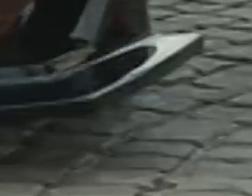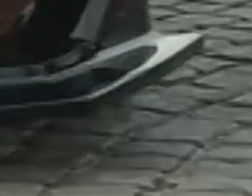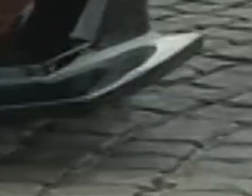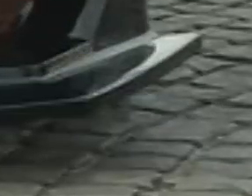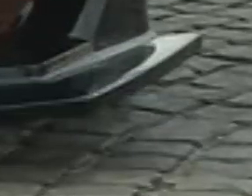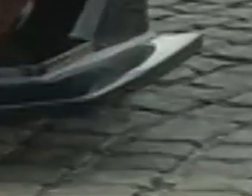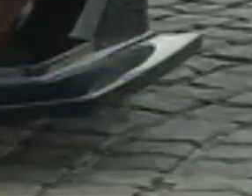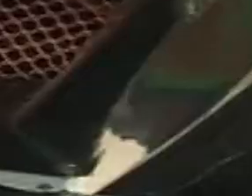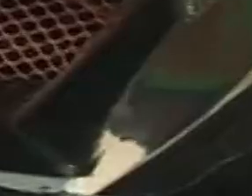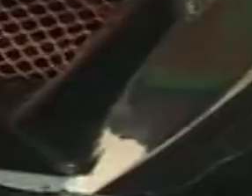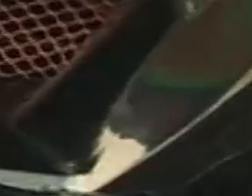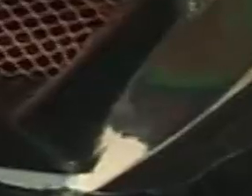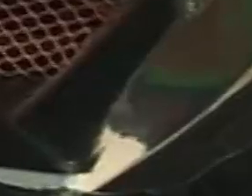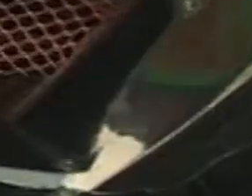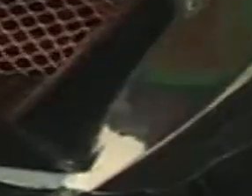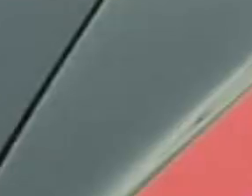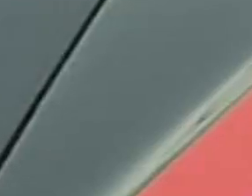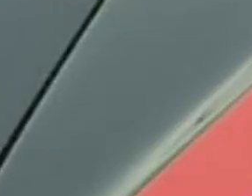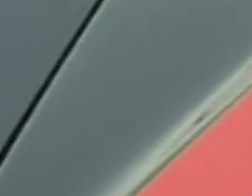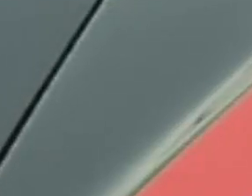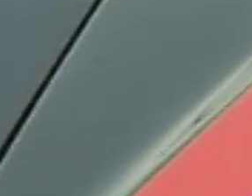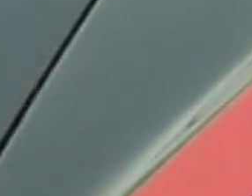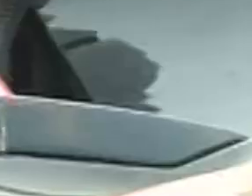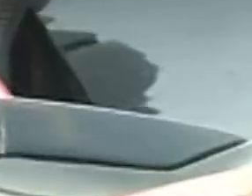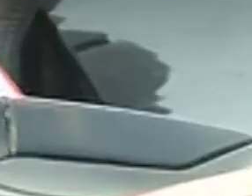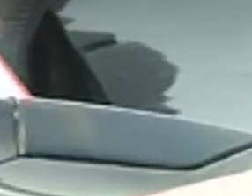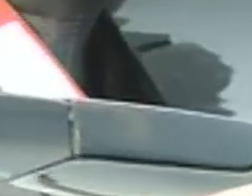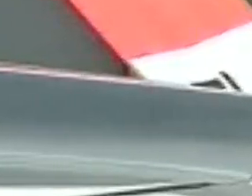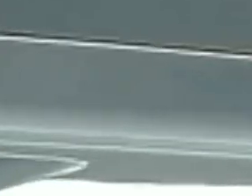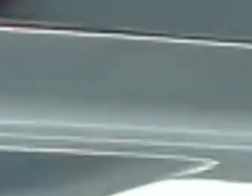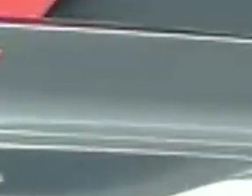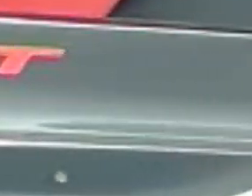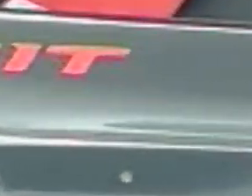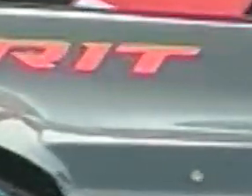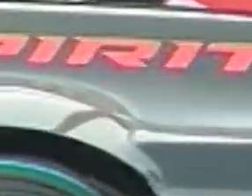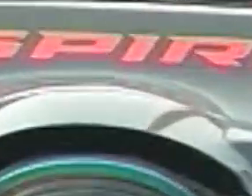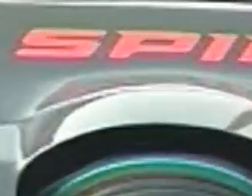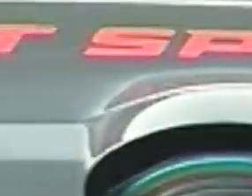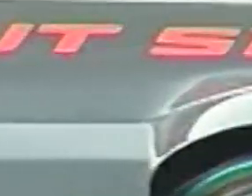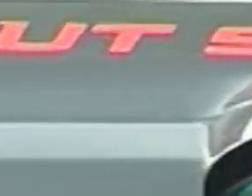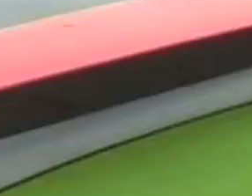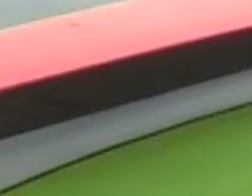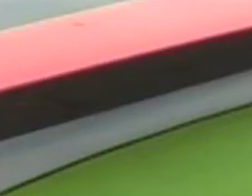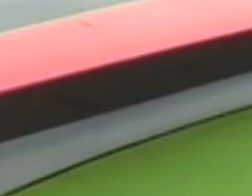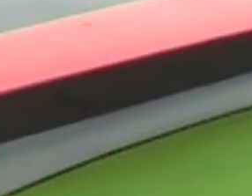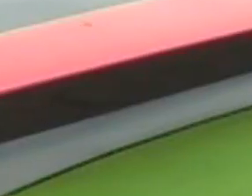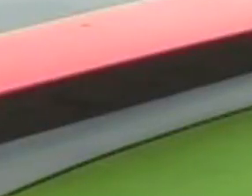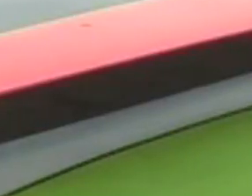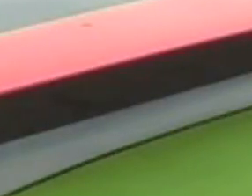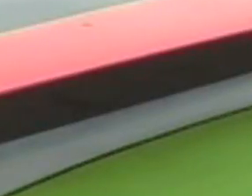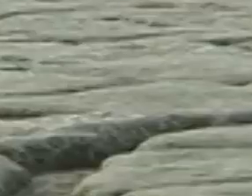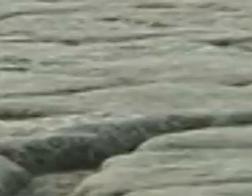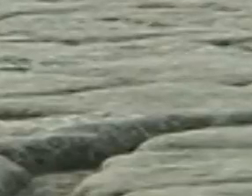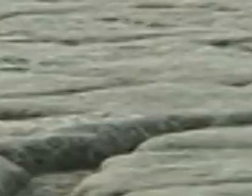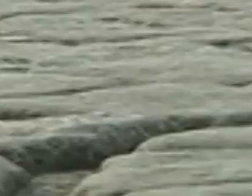Mobil listrik ciptaan karya anak bangsa dari Institut Teknologi 10 November juga ikut tampil dengan gagah. Mobil ini diberi nama Lowo Ireng